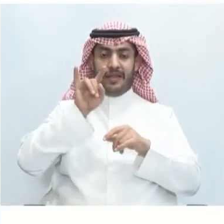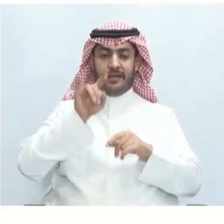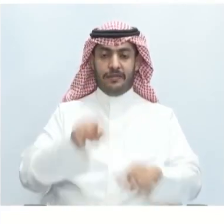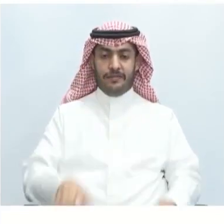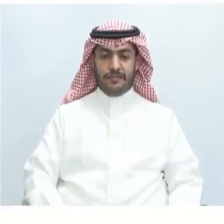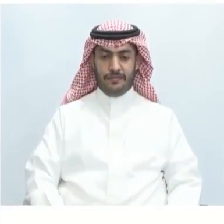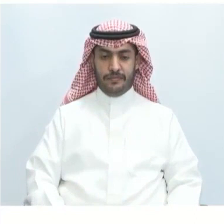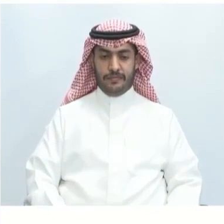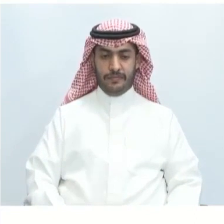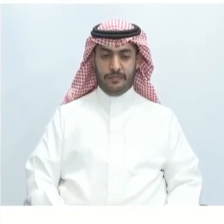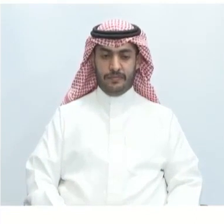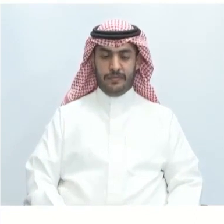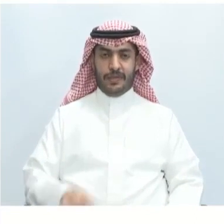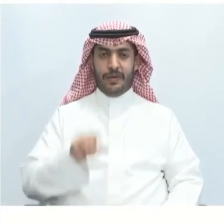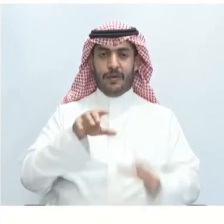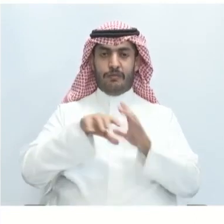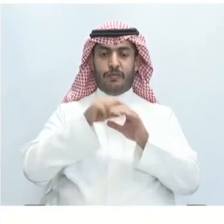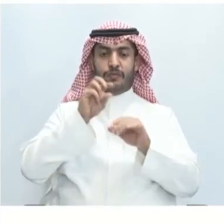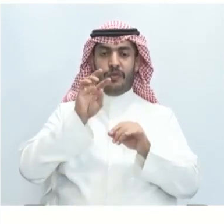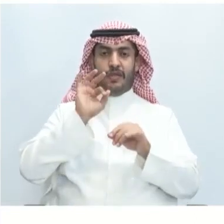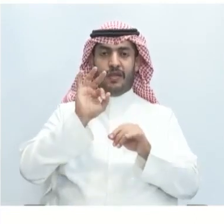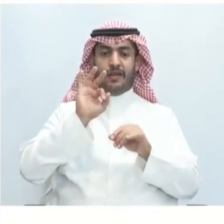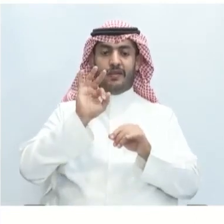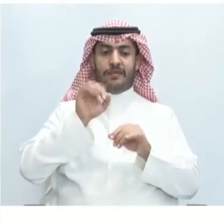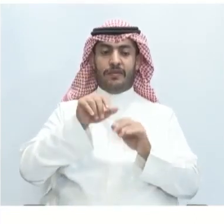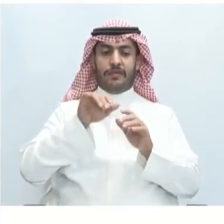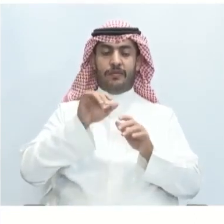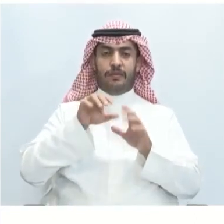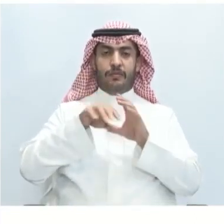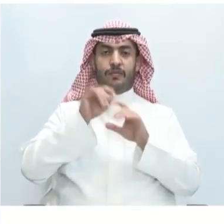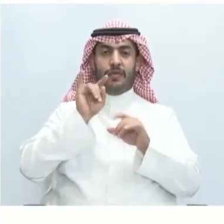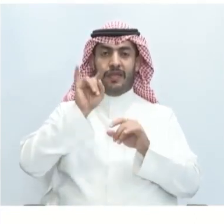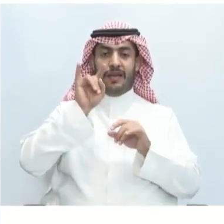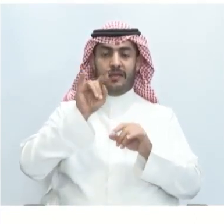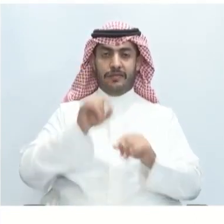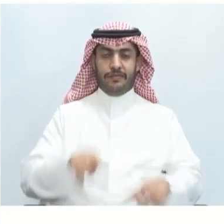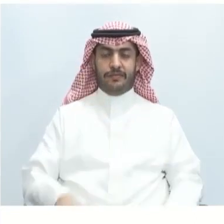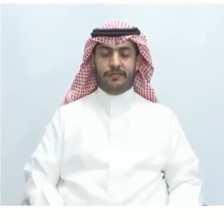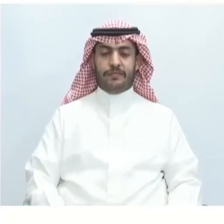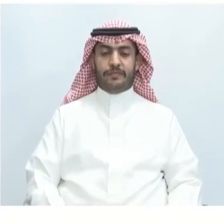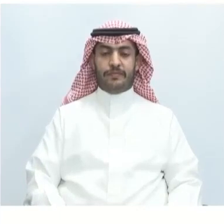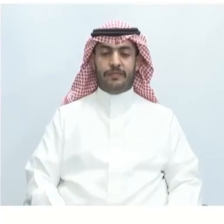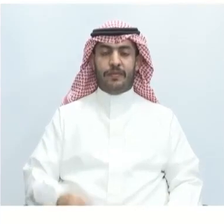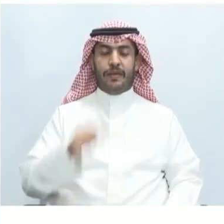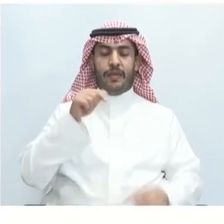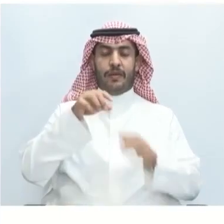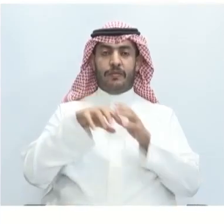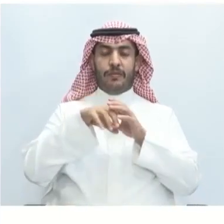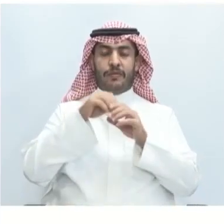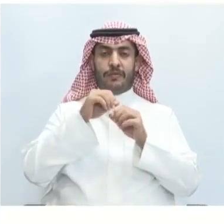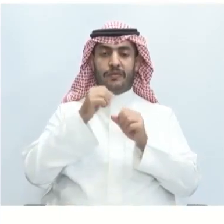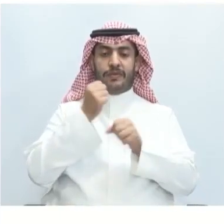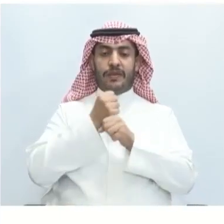طيران ا هذه المشاريع الثلاث وهذا المشروع الرابع وهو شركه الطيران اذا في هذا المشروع